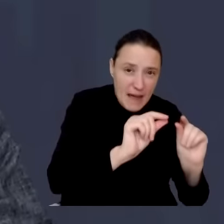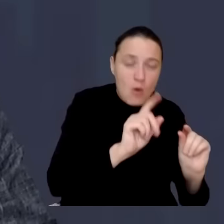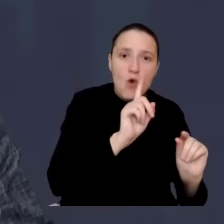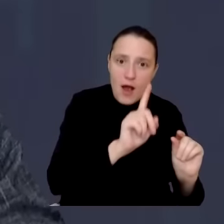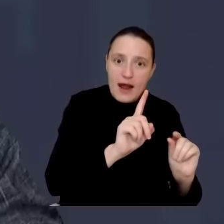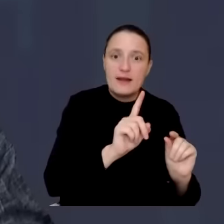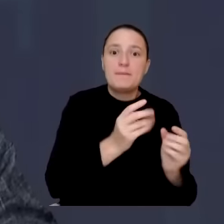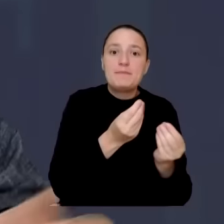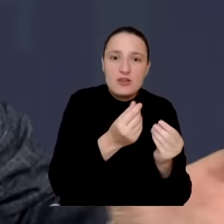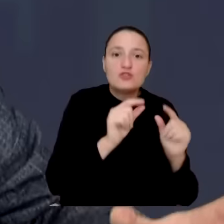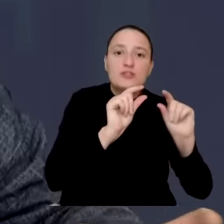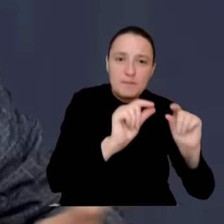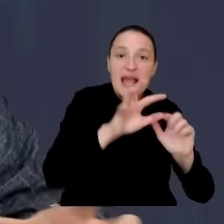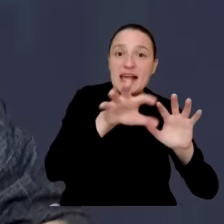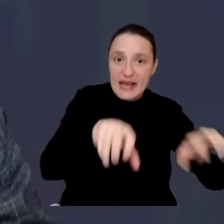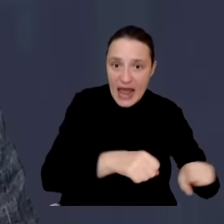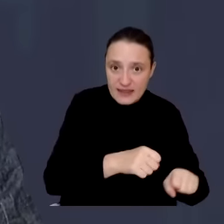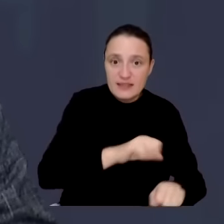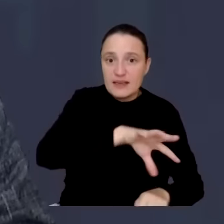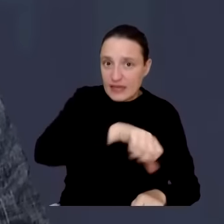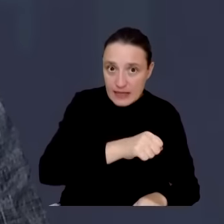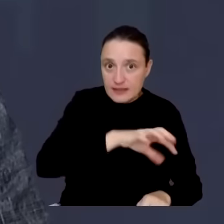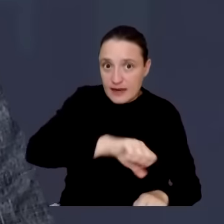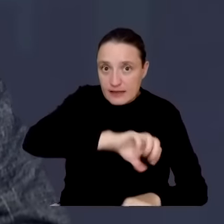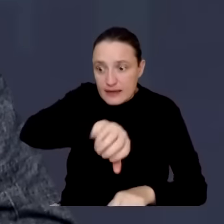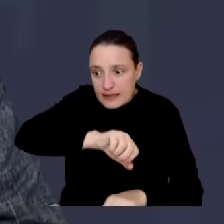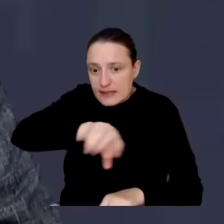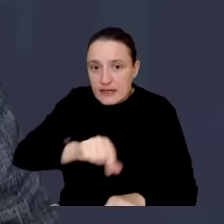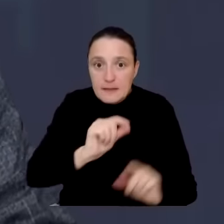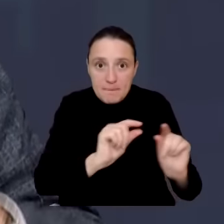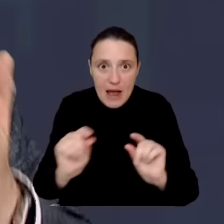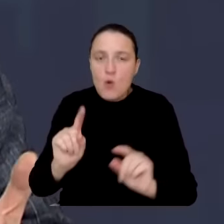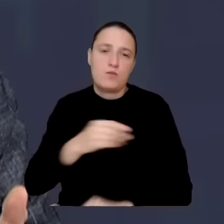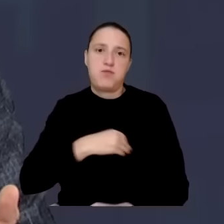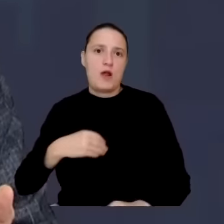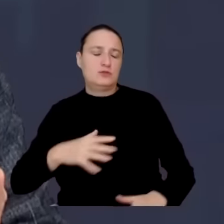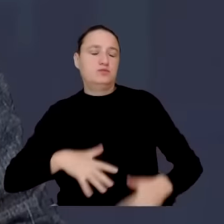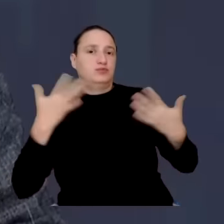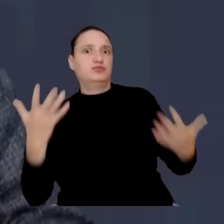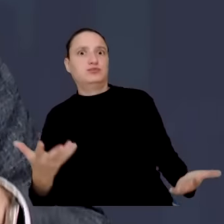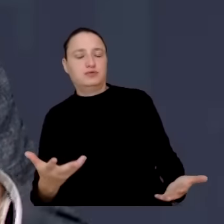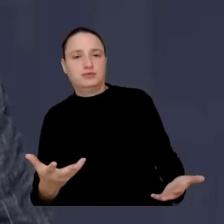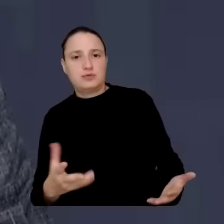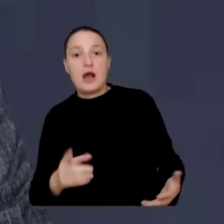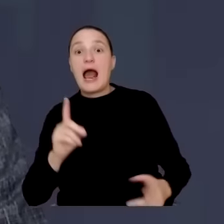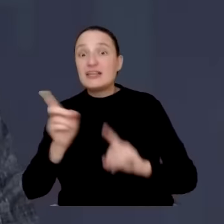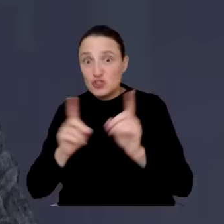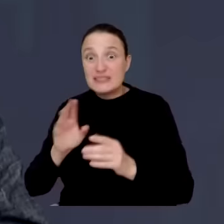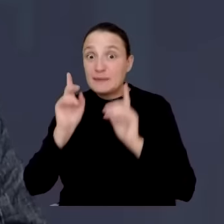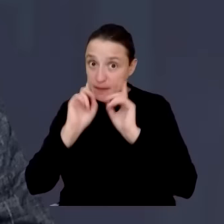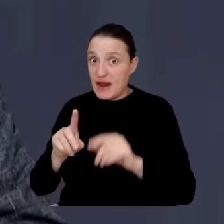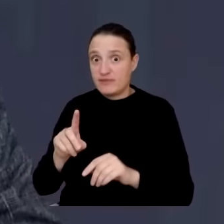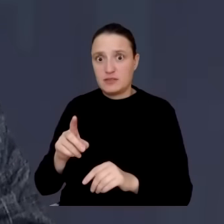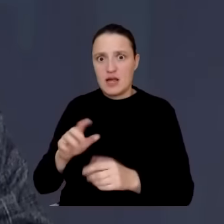mniej pieniędzy zostało ukradziony i tam są to tym bardziej że tak powiem jest oburzenie a czasem mamy do widnokręgu naprawdę ogromne